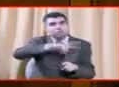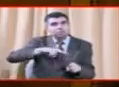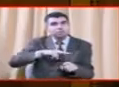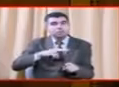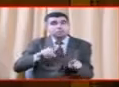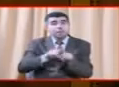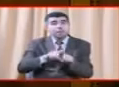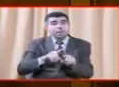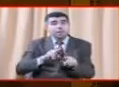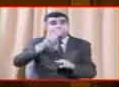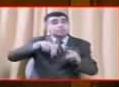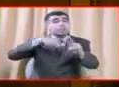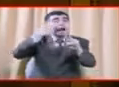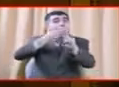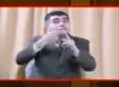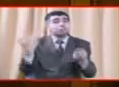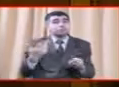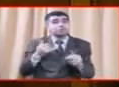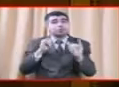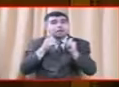الرد الجزائري وللأسف